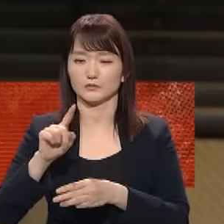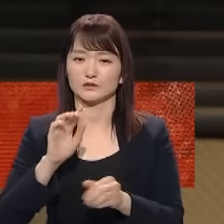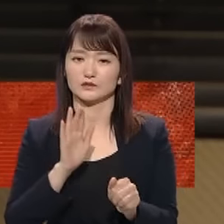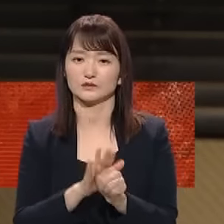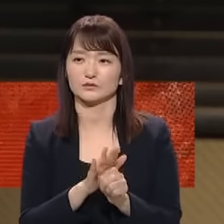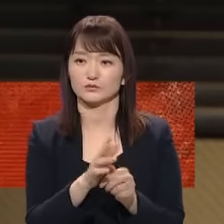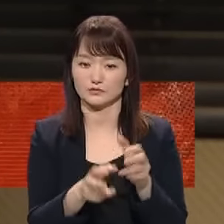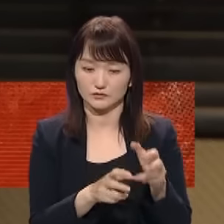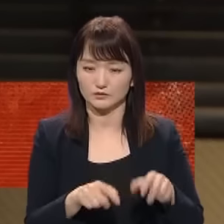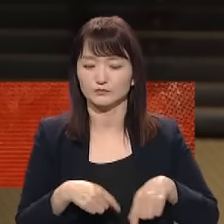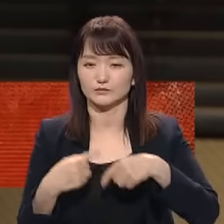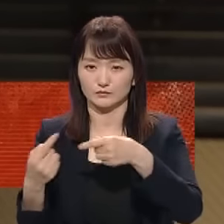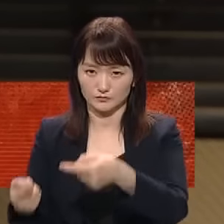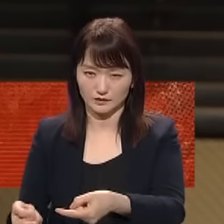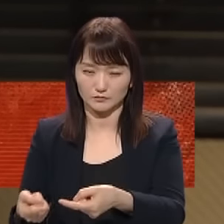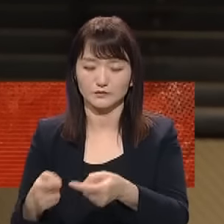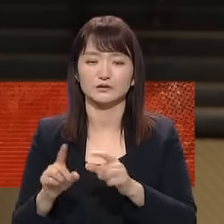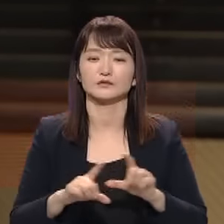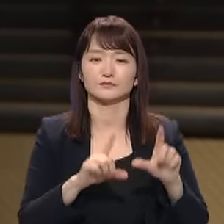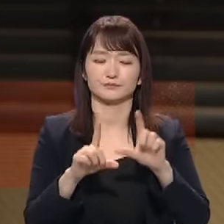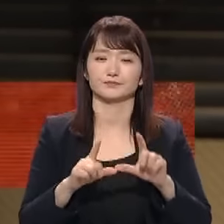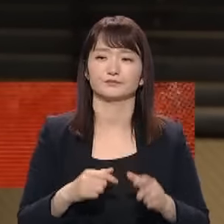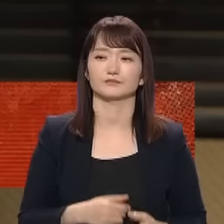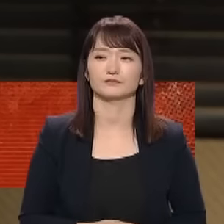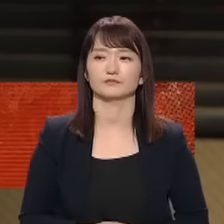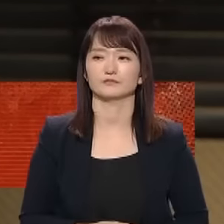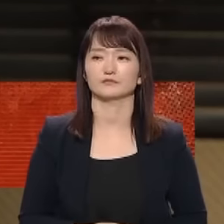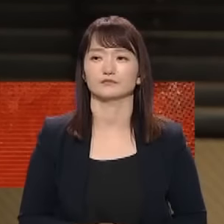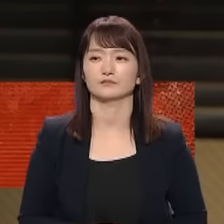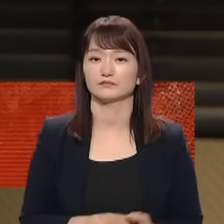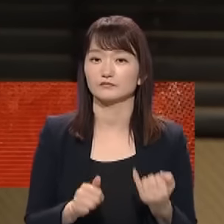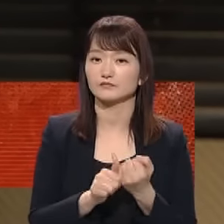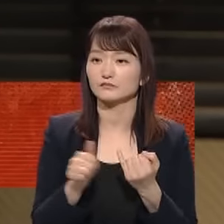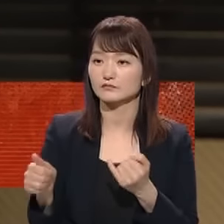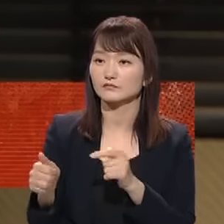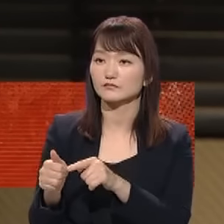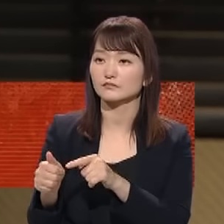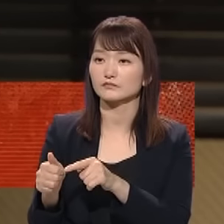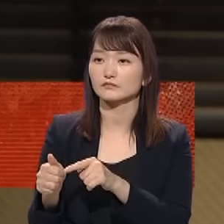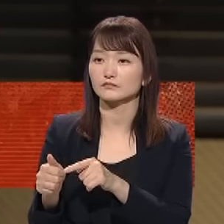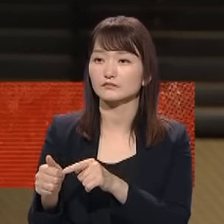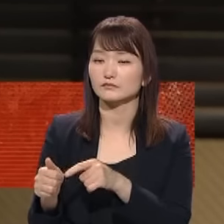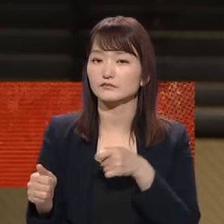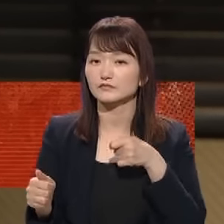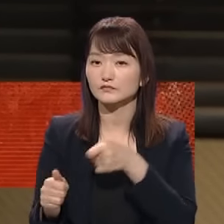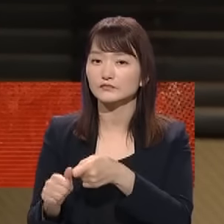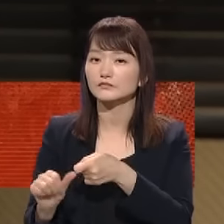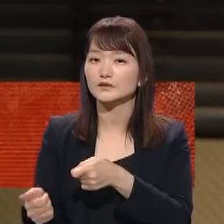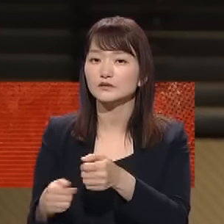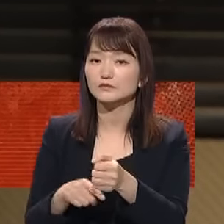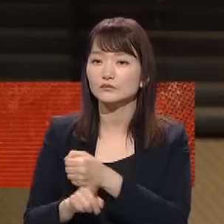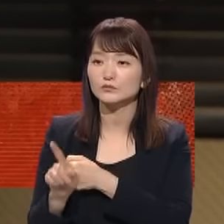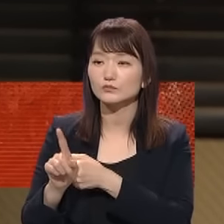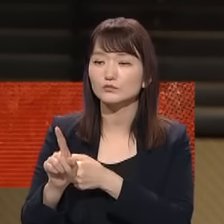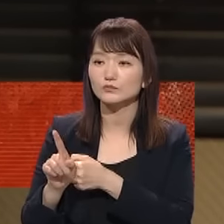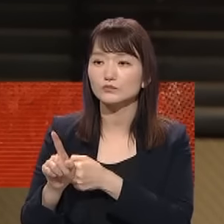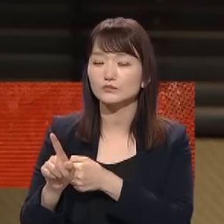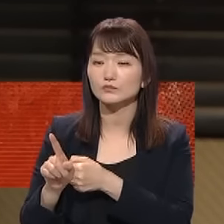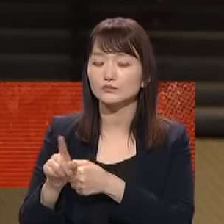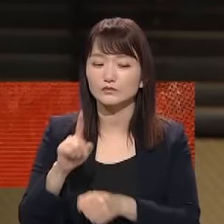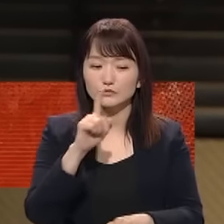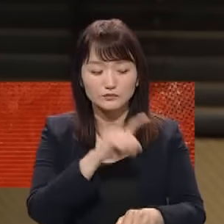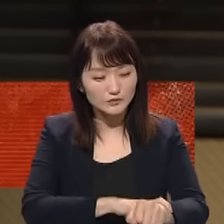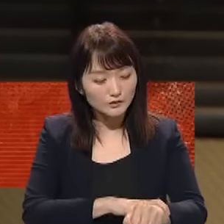같은 거 하면 거기도 참고해서 살았다. 라고 하는데 도대체 남편을 왜 그렇게 죽여야 했느냐라고 체포됐을